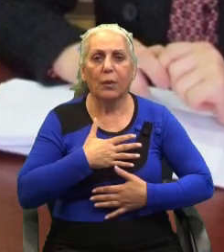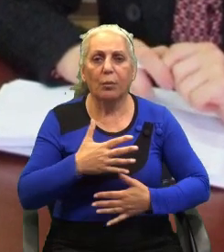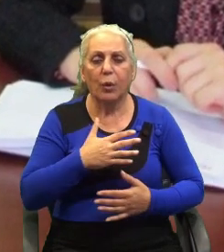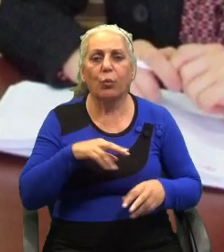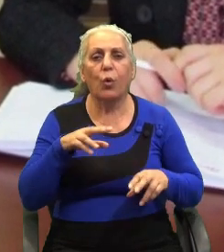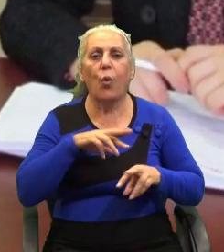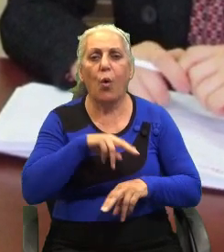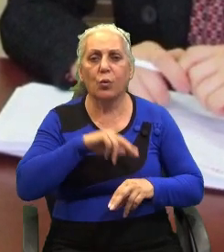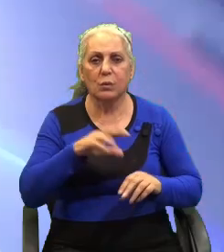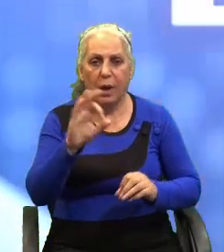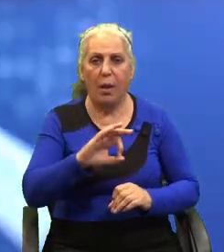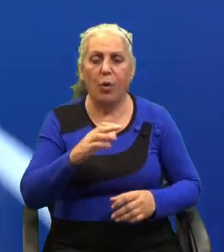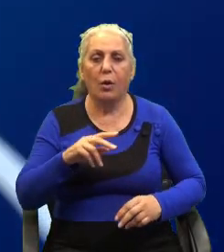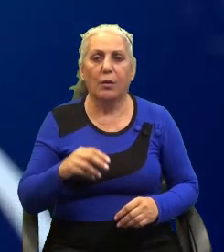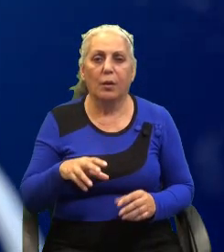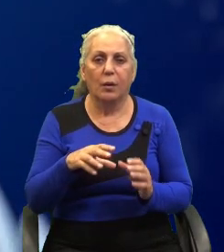աշխատանքային խմբում։